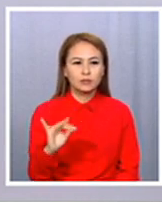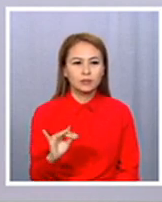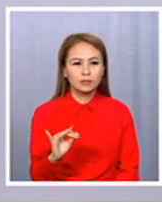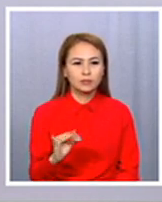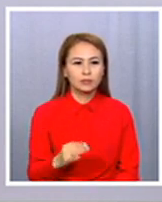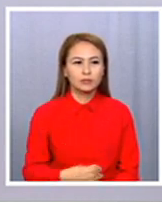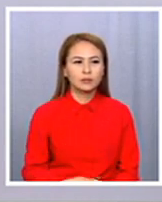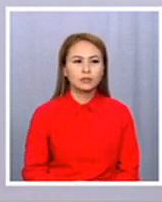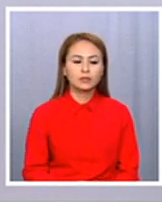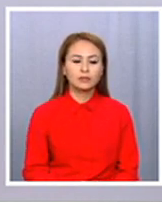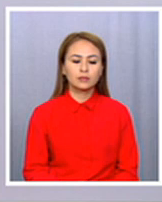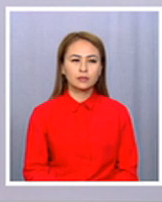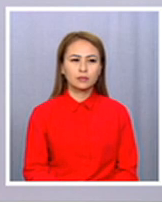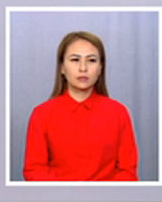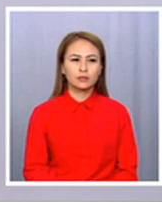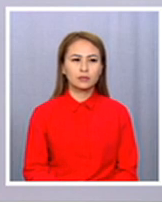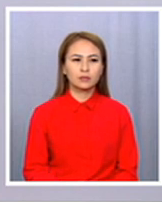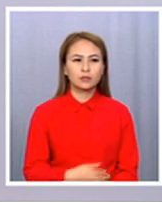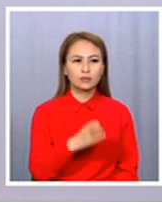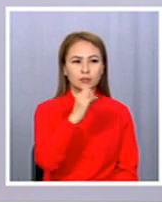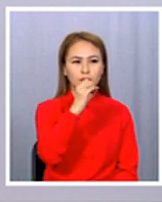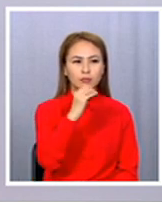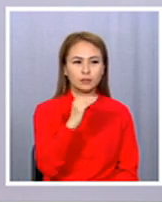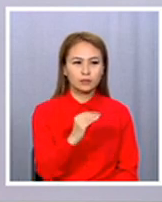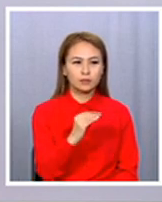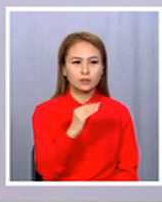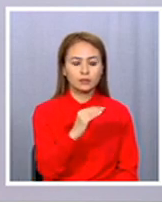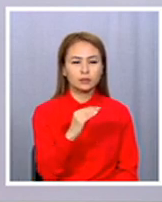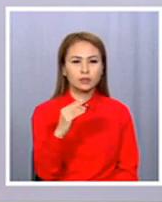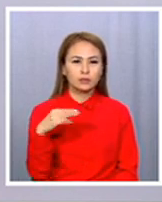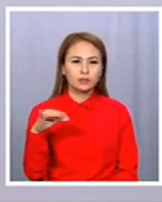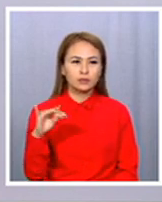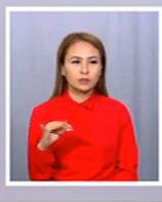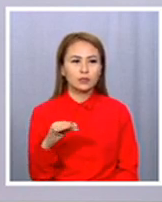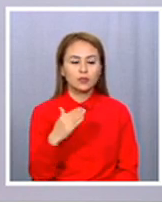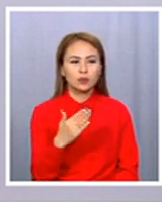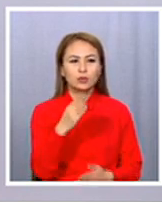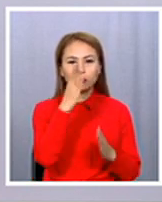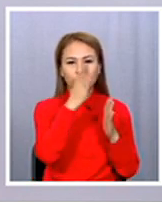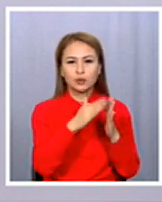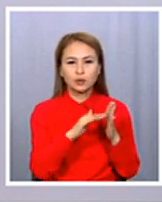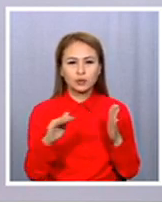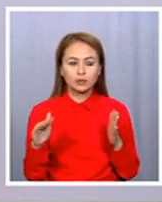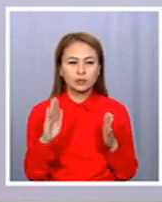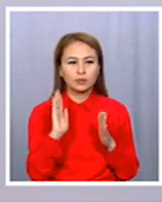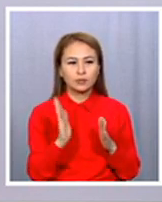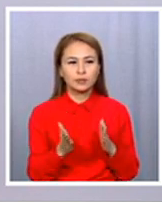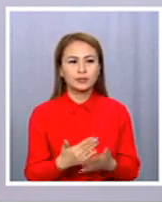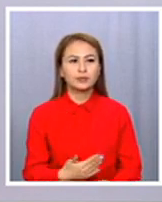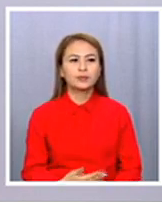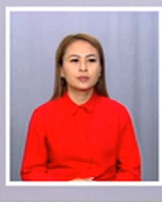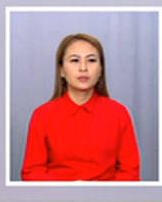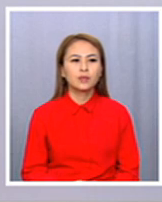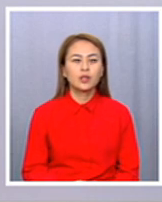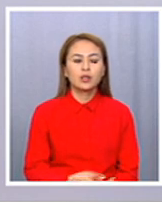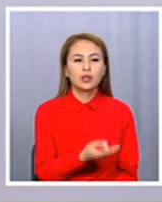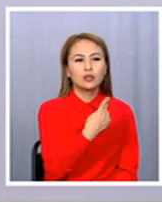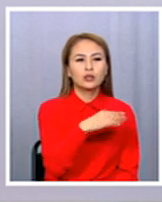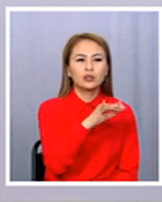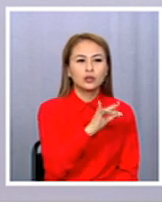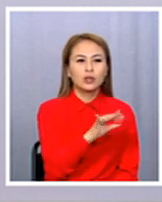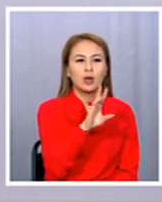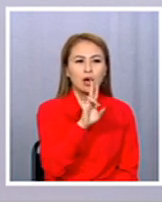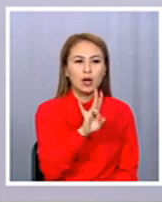Е сәулесі және Ф, Г сәулесі осы бұрыштың қабырғалары болады. Дәл сол сияқты G, H,